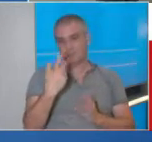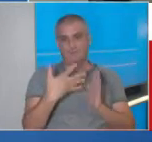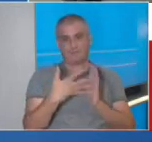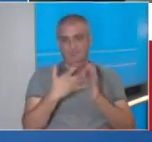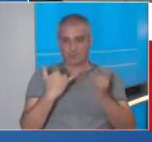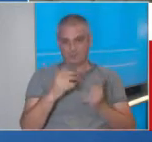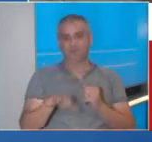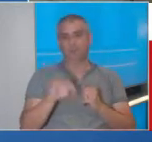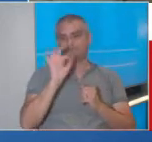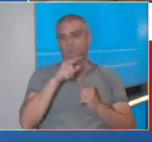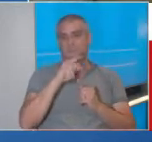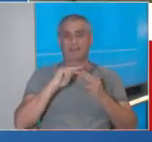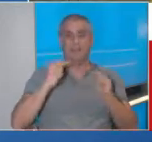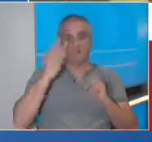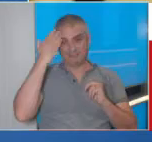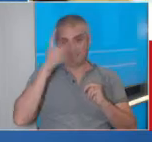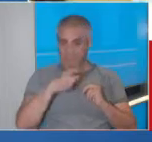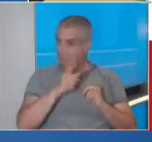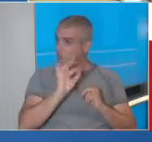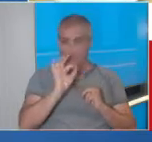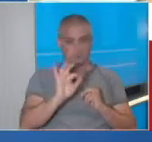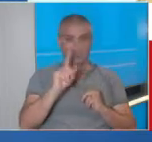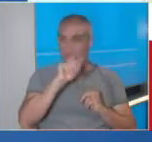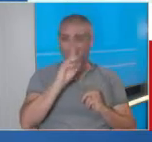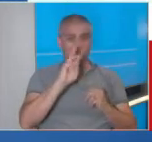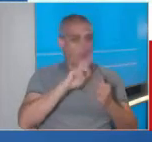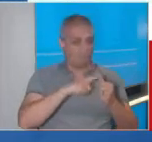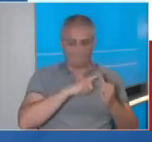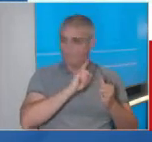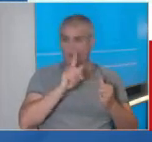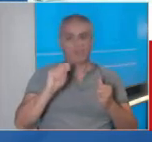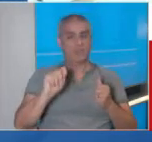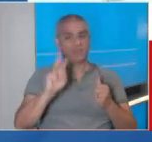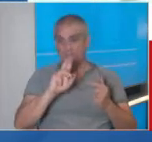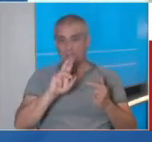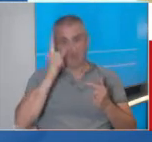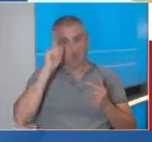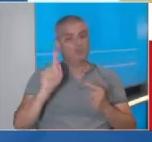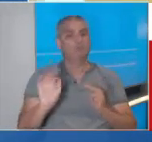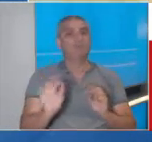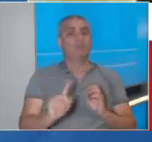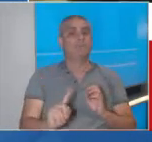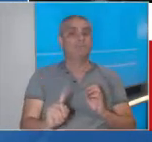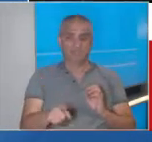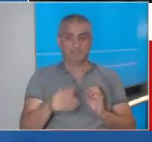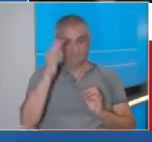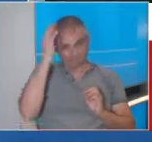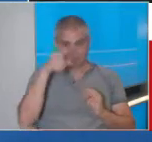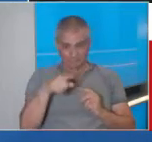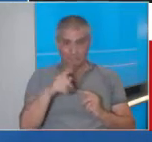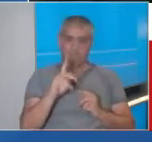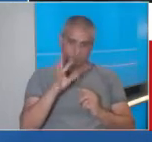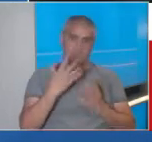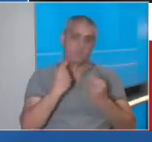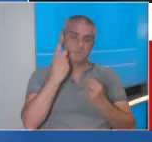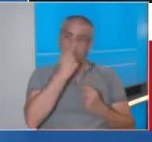בבדיקה הנוכחית מעלה DNA זר, לא של זדורוב ולא של תאיר רדה. לא ידוע של מי השערה הזאת, יש לכך